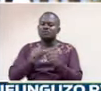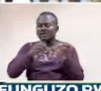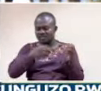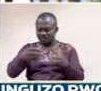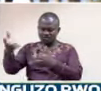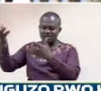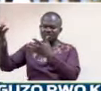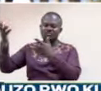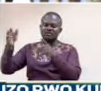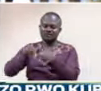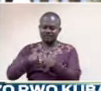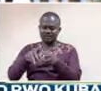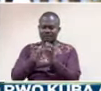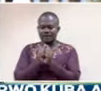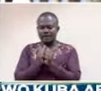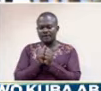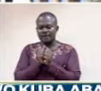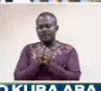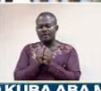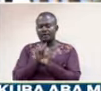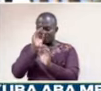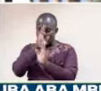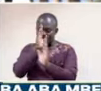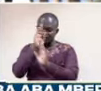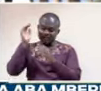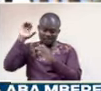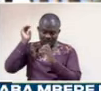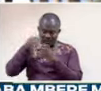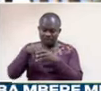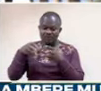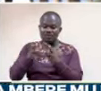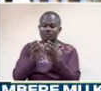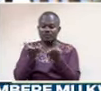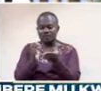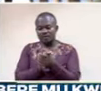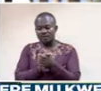bakajugunyangwa akakageni ugahisha amakuru kuri ubu buryo